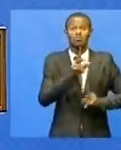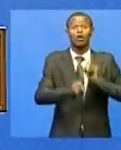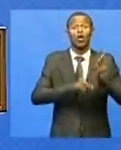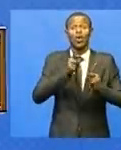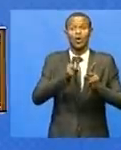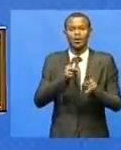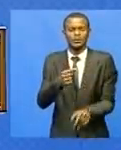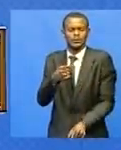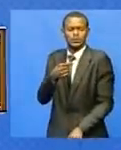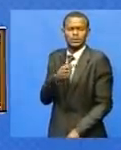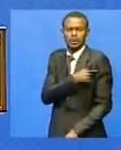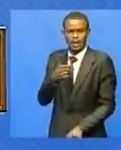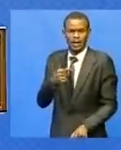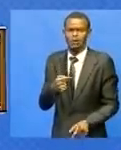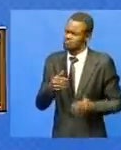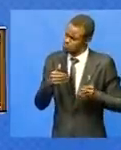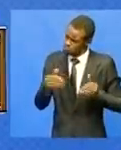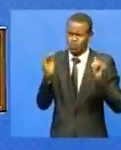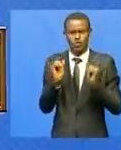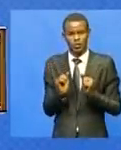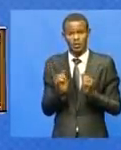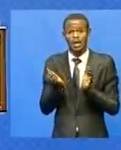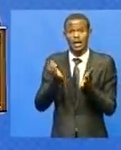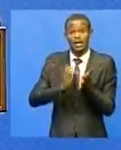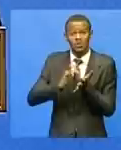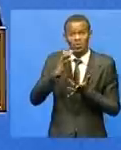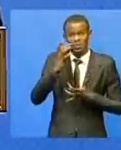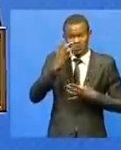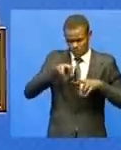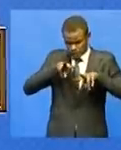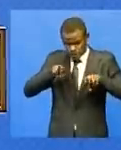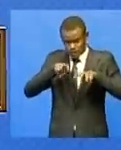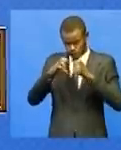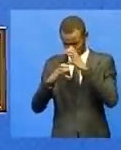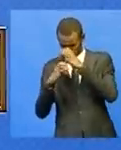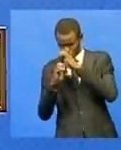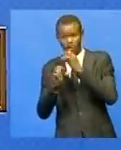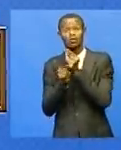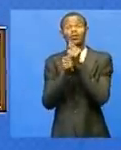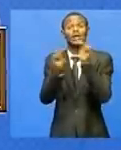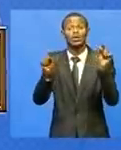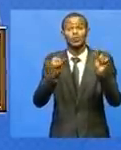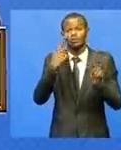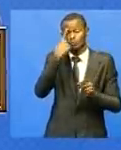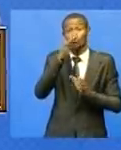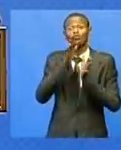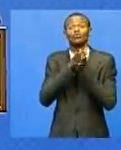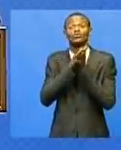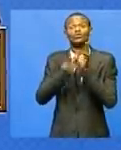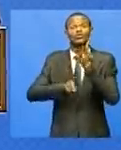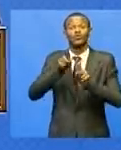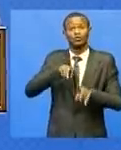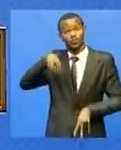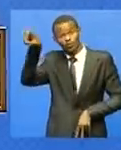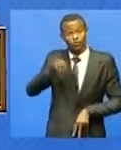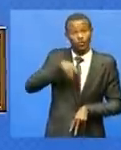tests rapides obligatoires et gratuits pour tous les voyageurs arrivant de l'étranger. Le gouvernement invite